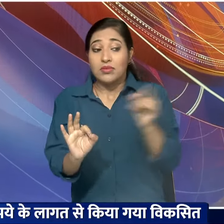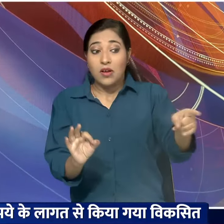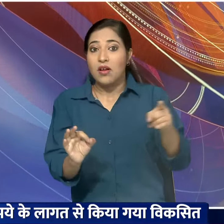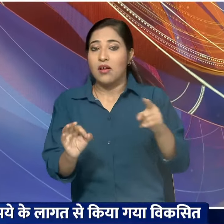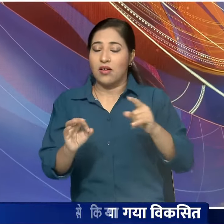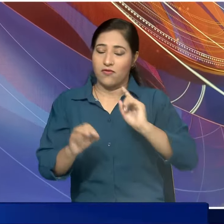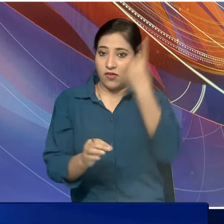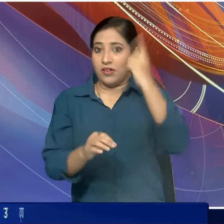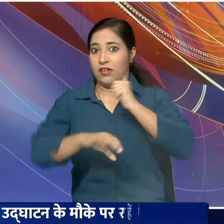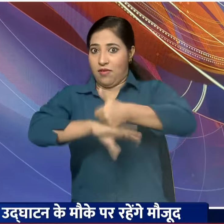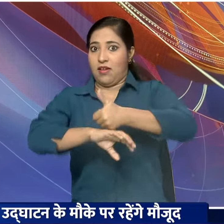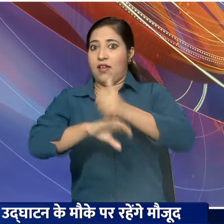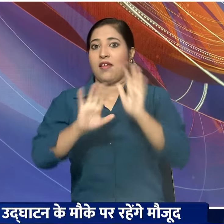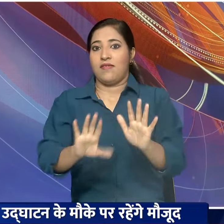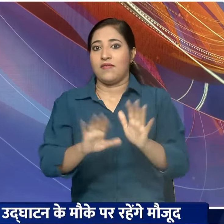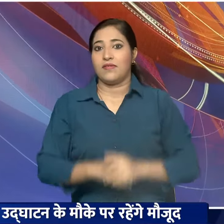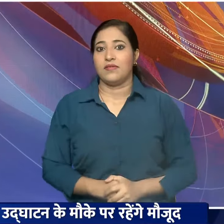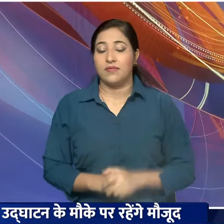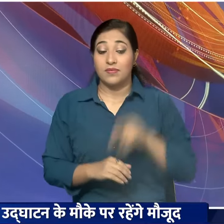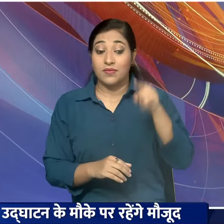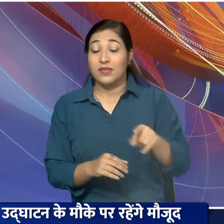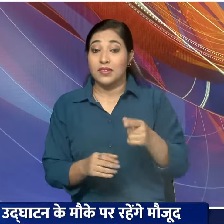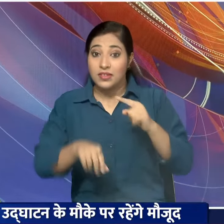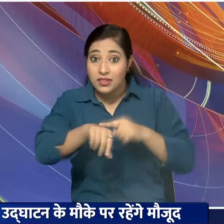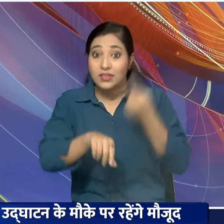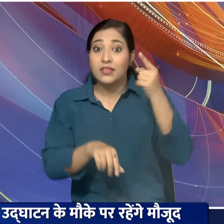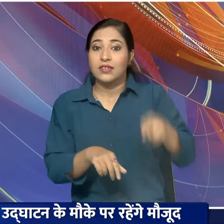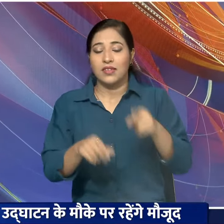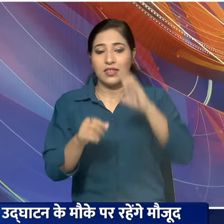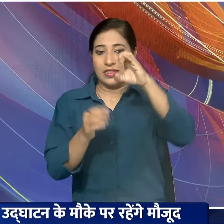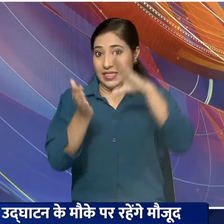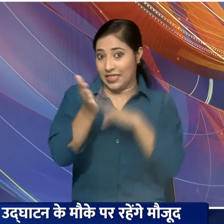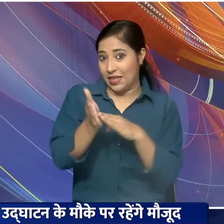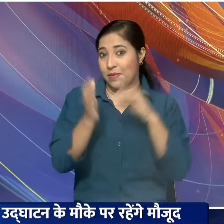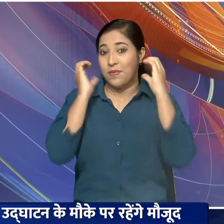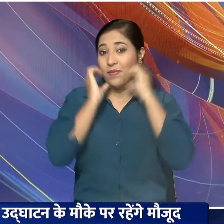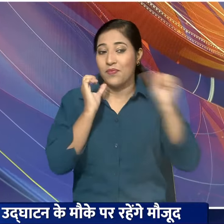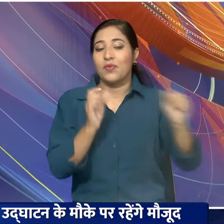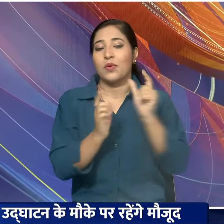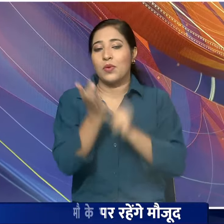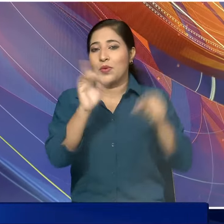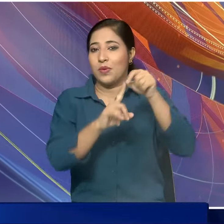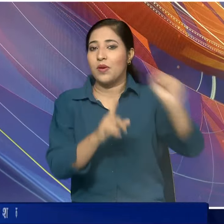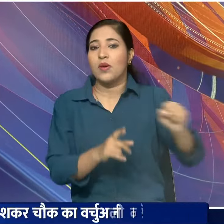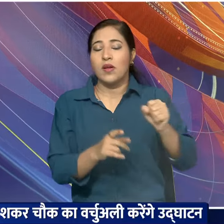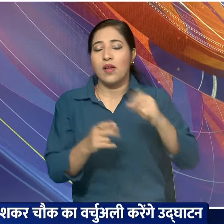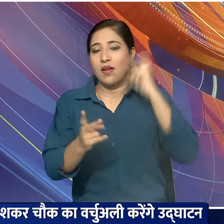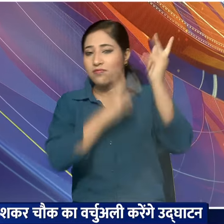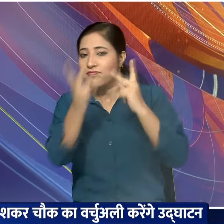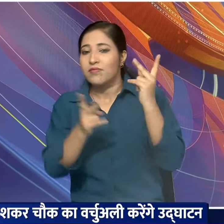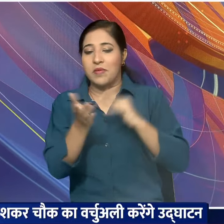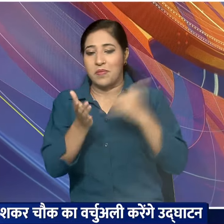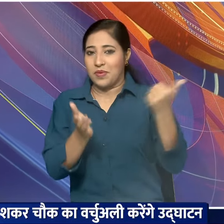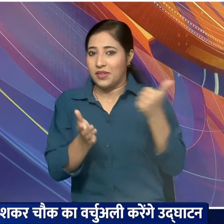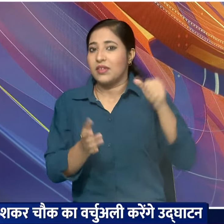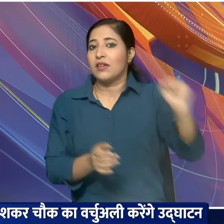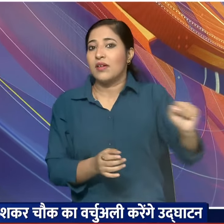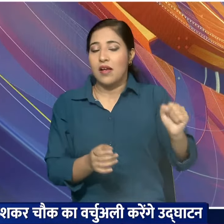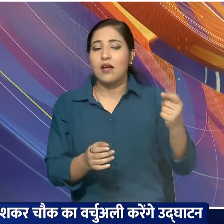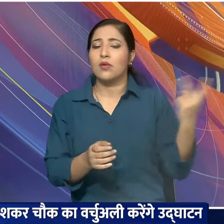मंत्र स्थापित किया गया। इस मौके पर उत्तर प्रदेश के मुख्यमंत्री योगी आदित्यनाथ और पर्यटन मंत्री जी किशन रेड्डी